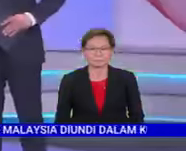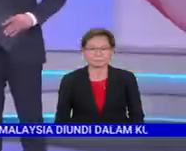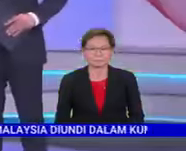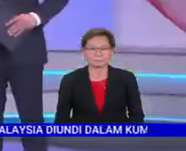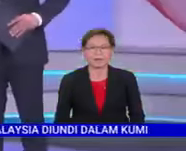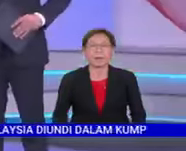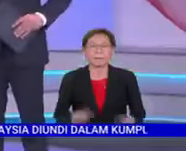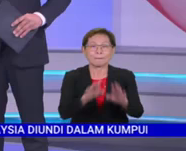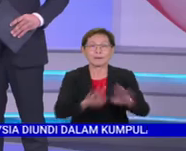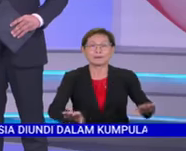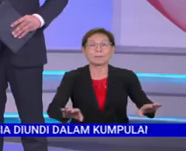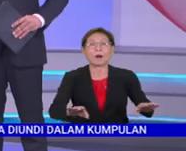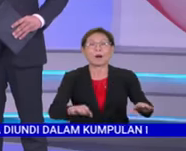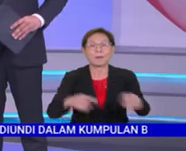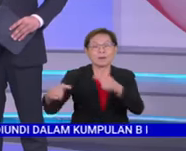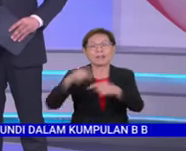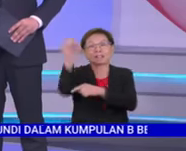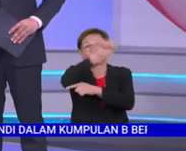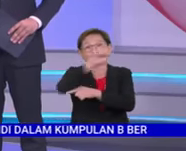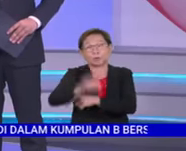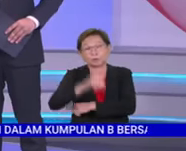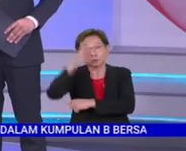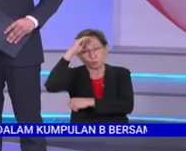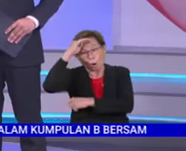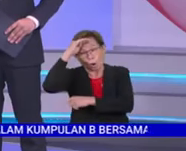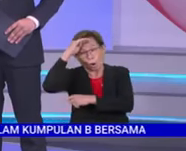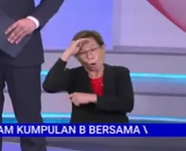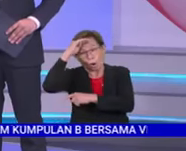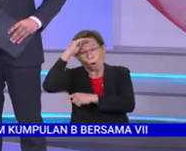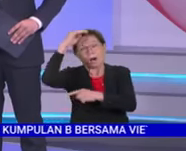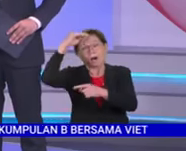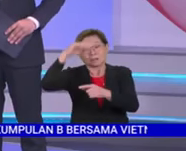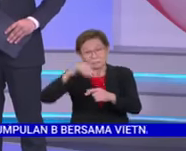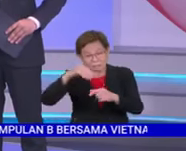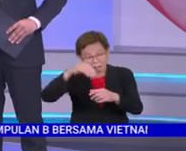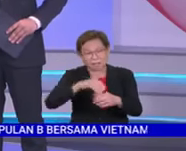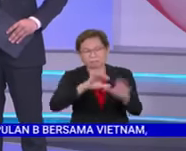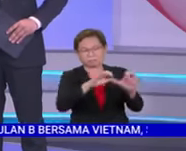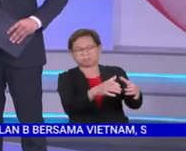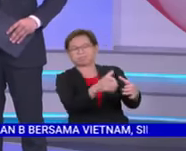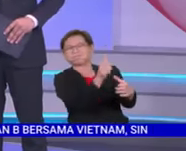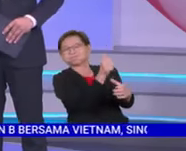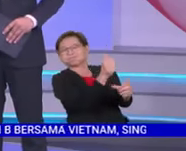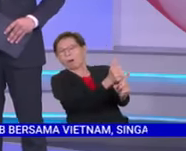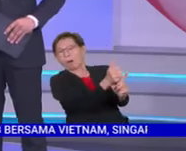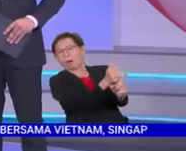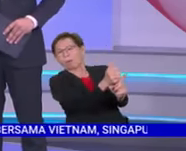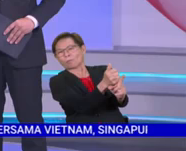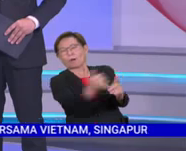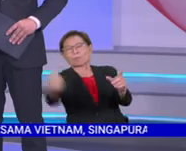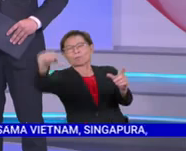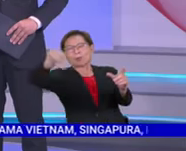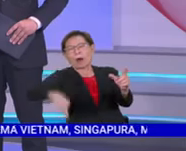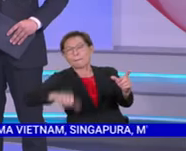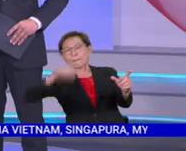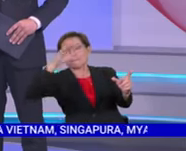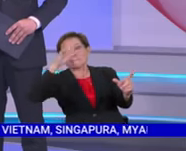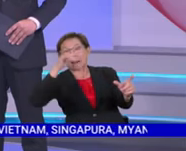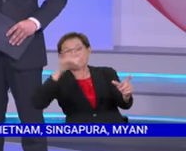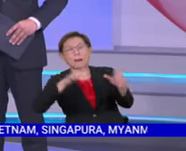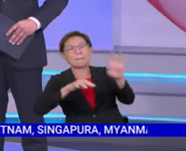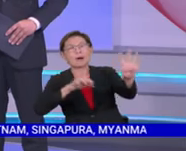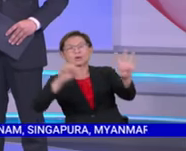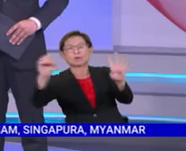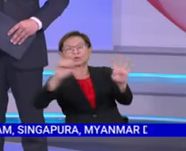Perkembangan Liga Super, Johor Darul Ta'zim JD terus membuktikan mereka berada dalam kelas tersendiri dengan membenam Melaka United 4-0